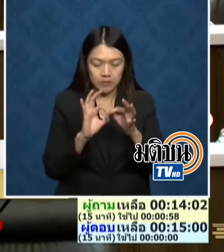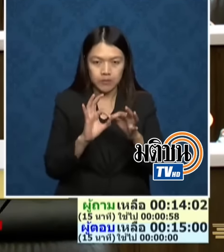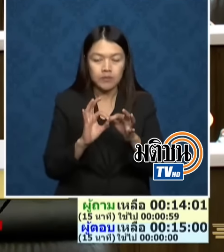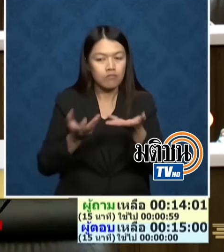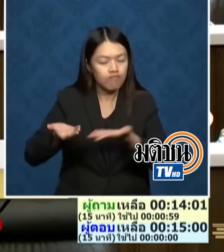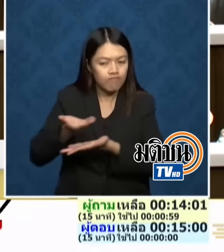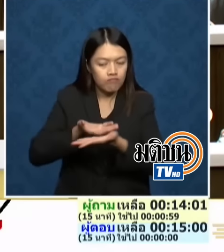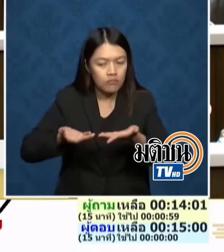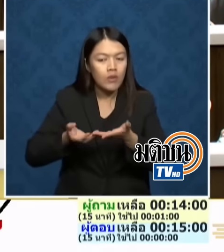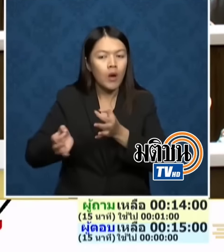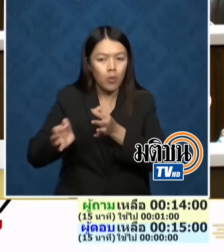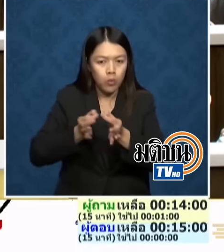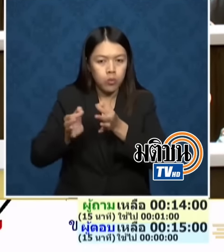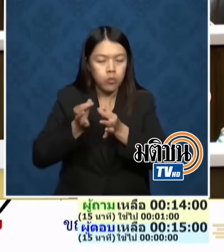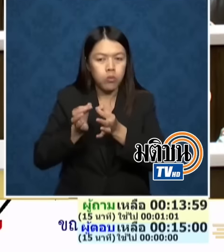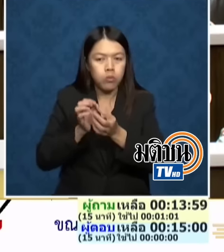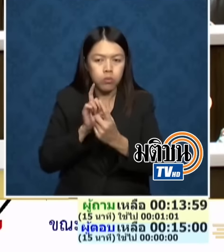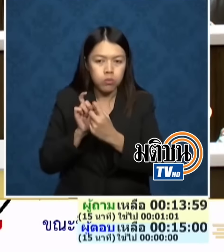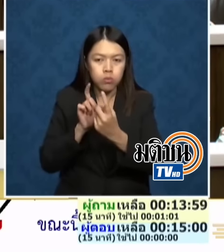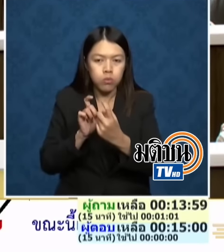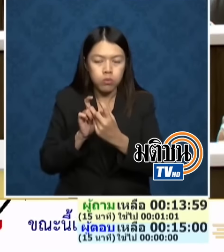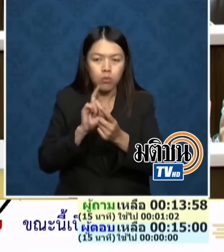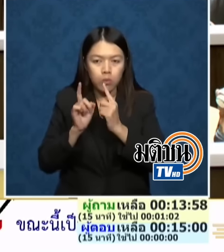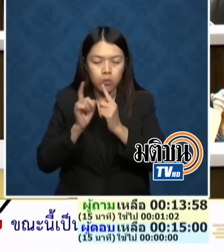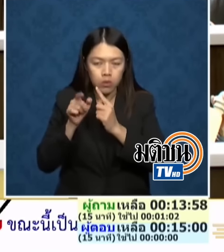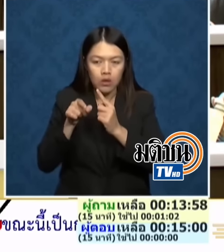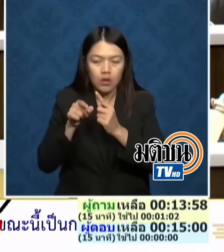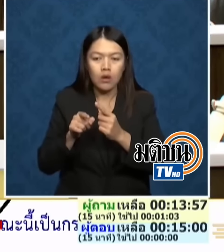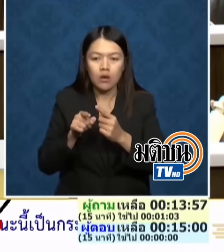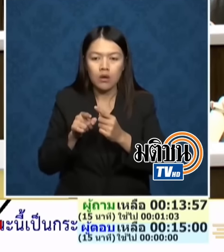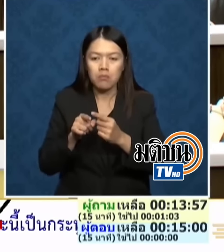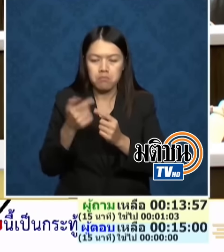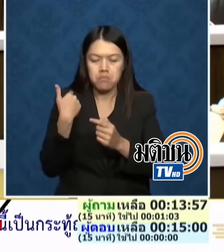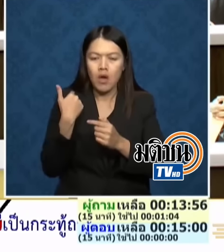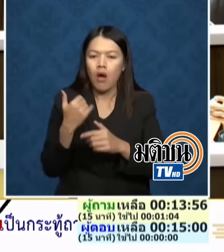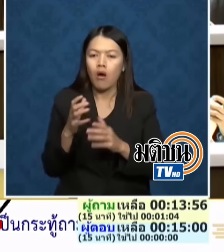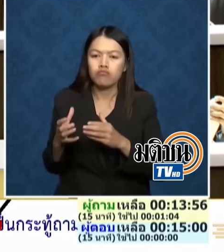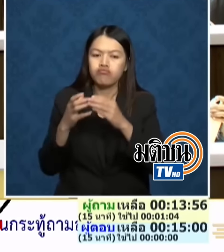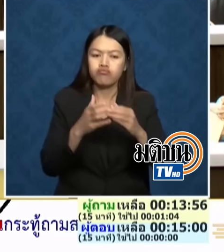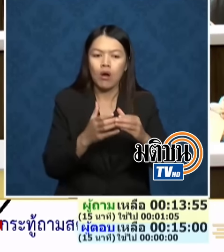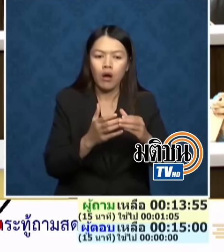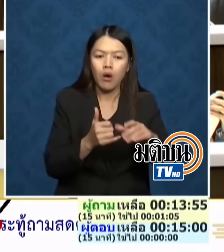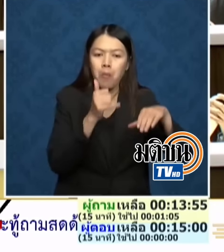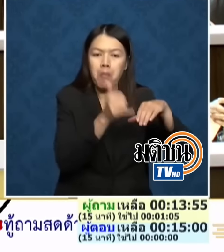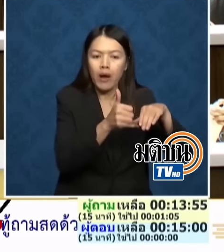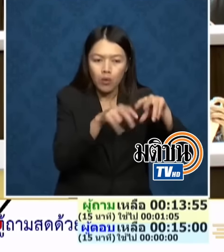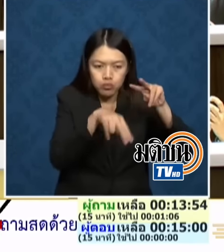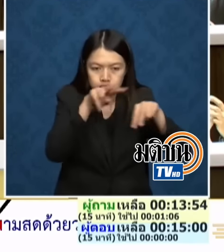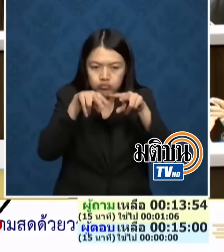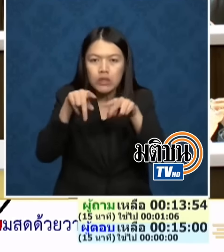มาหารือมาชีแจงข้ถูจริงและปได้ลงพื้นที่เพื่อตรวจสอบพืนทจริง